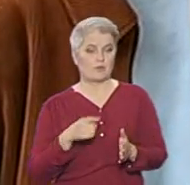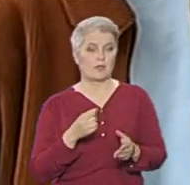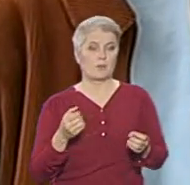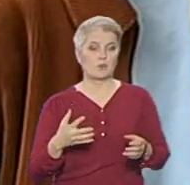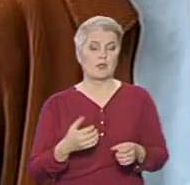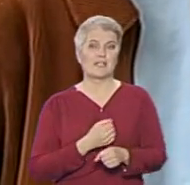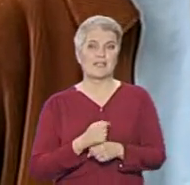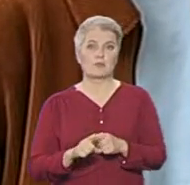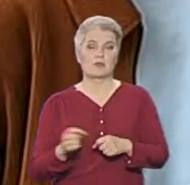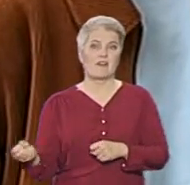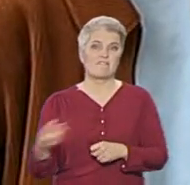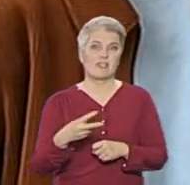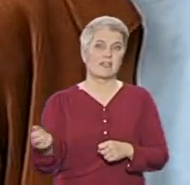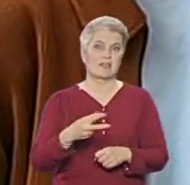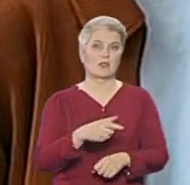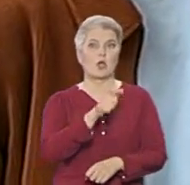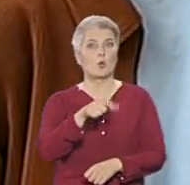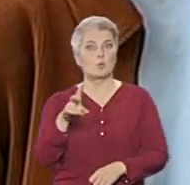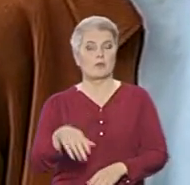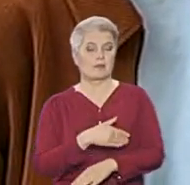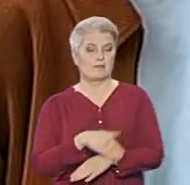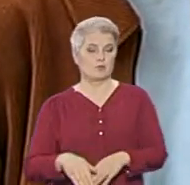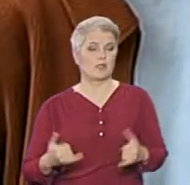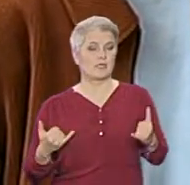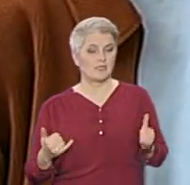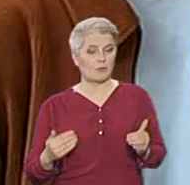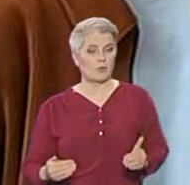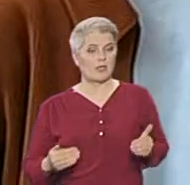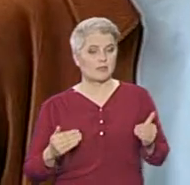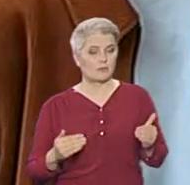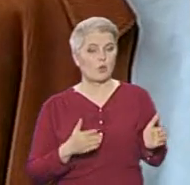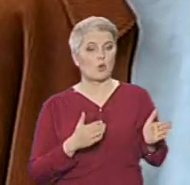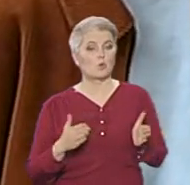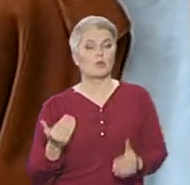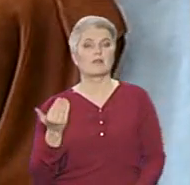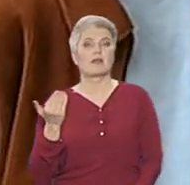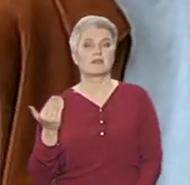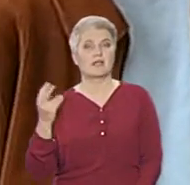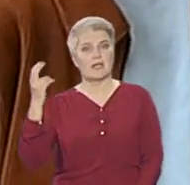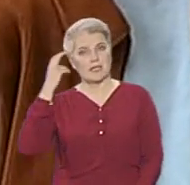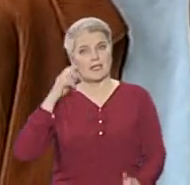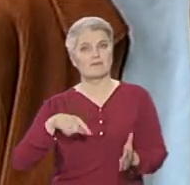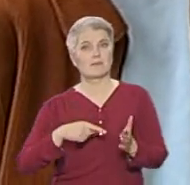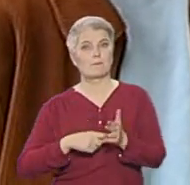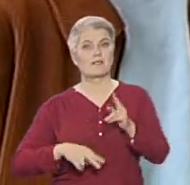просто насильно почнуть викидати людей на вулицю. Зараз, на даному етапі, гуртожиток належить «Київміськбуд-2»,